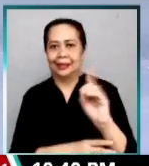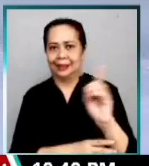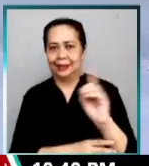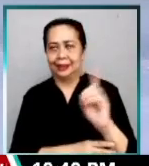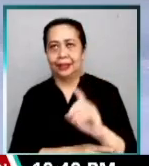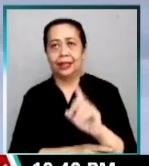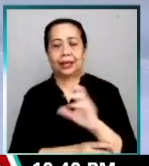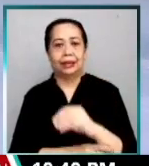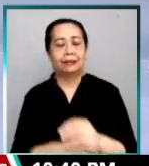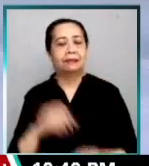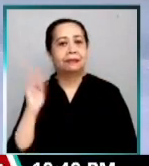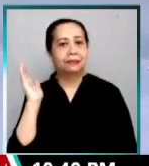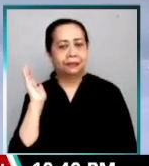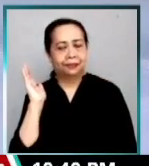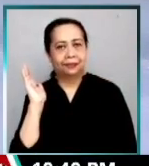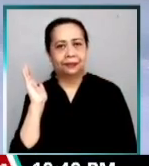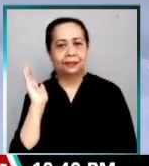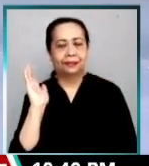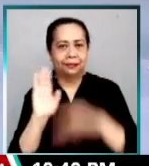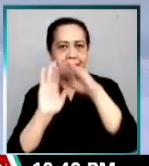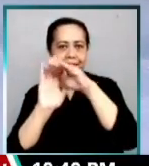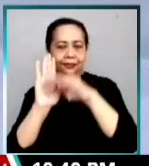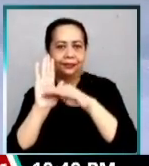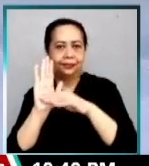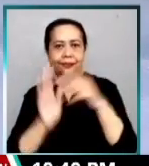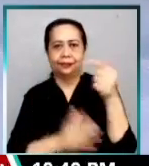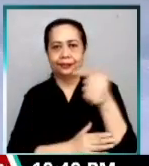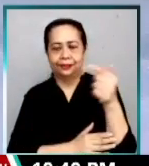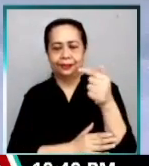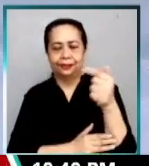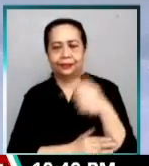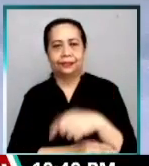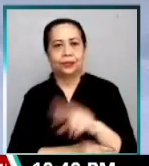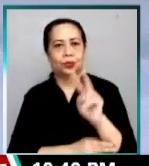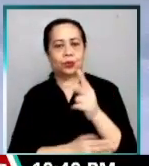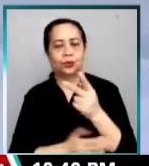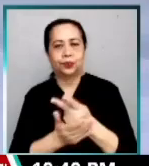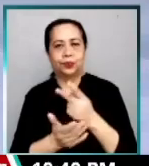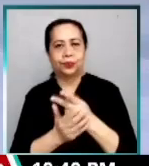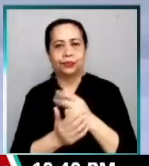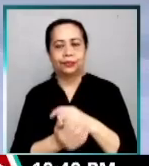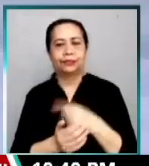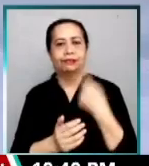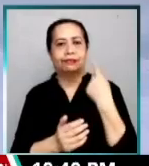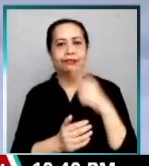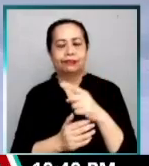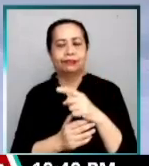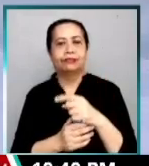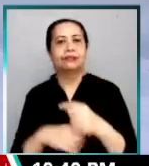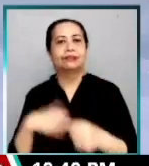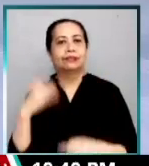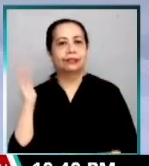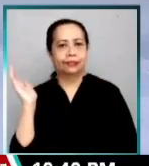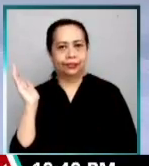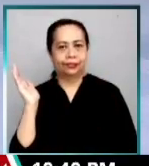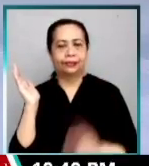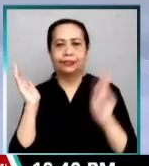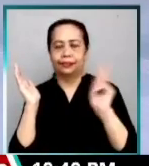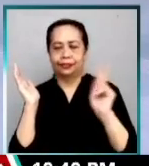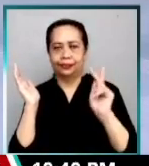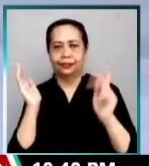peso and 20 centavos naman sa gasolina. Habang 2 pesos kada litro ang tapyas sa presyo ng